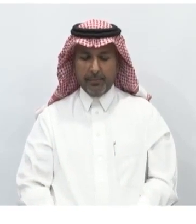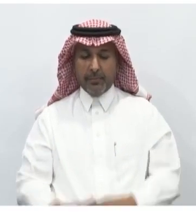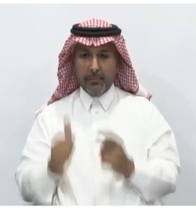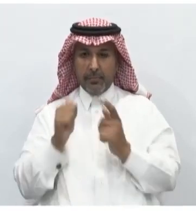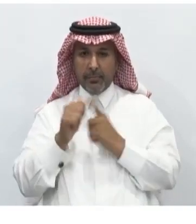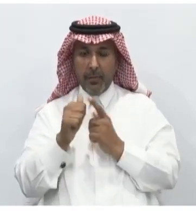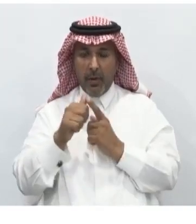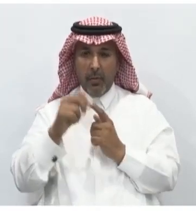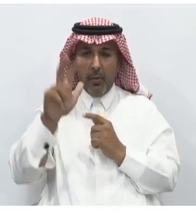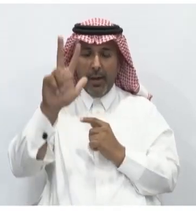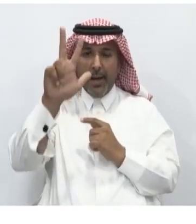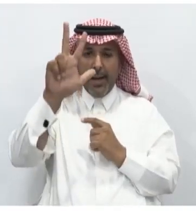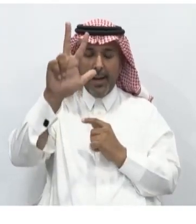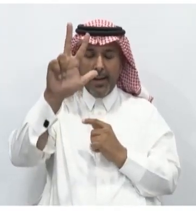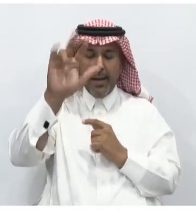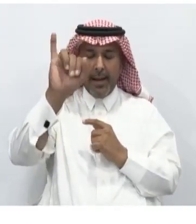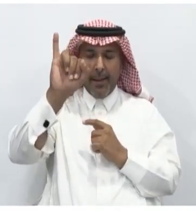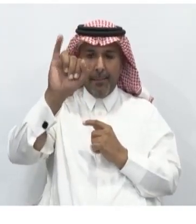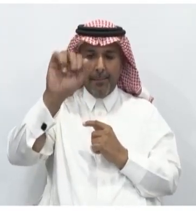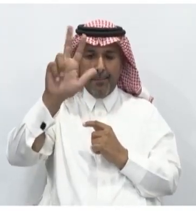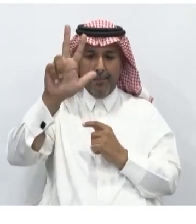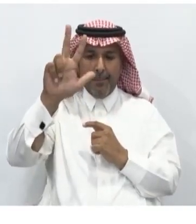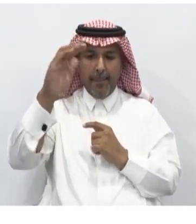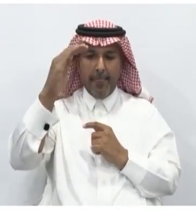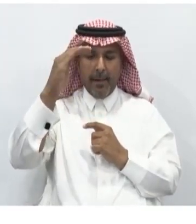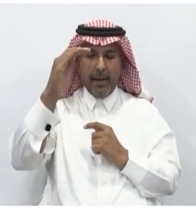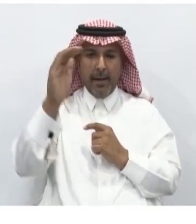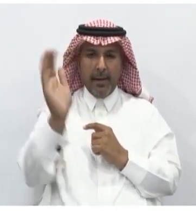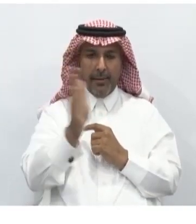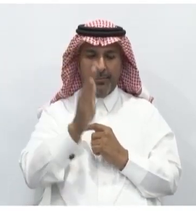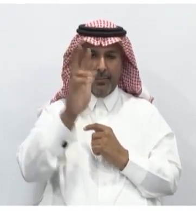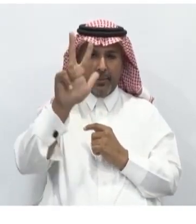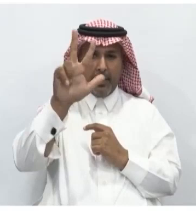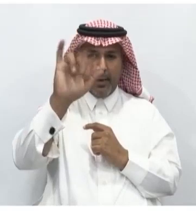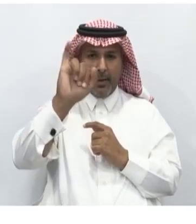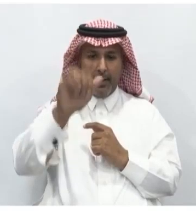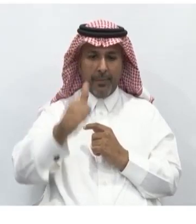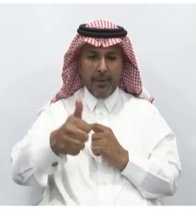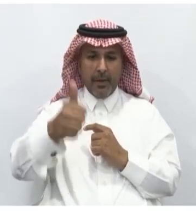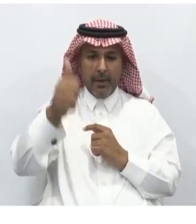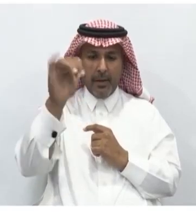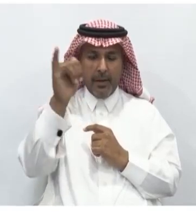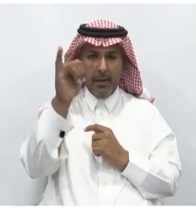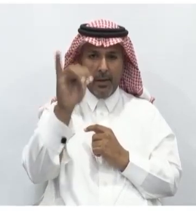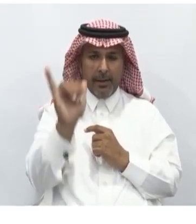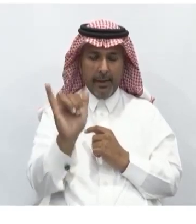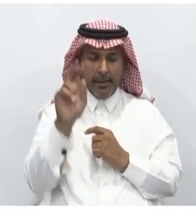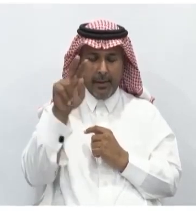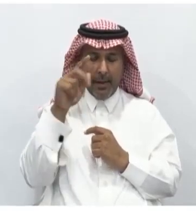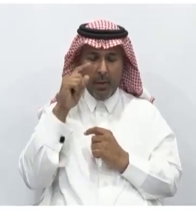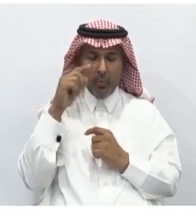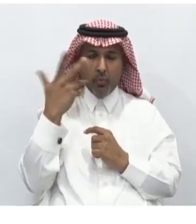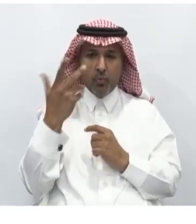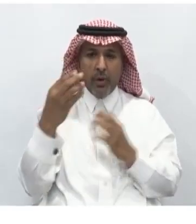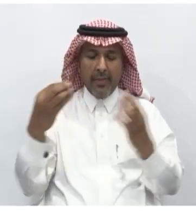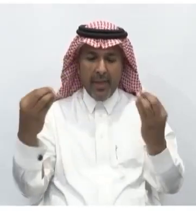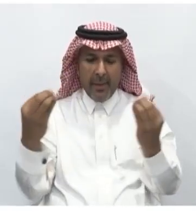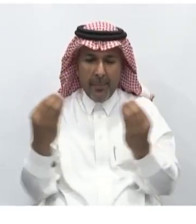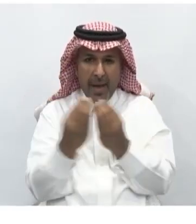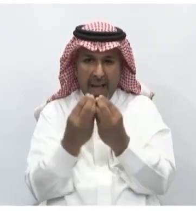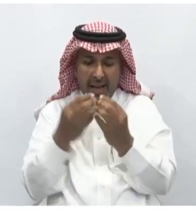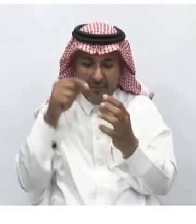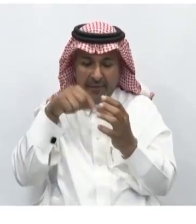مركبات أيونية صلبة فيها جزيئات ماء محتجزة. جزيئات الماء H2O. الأهداف: